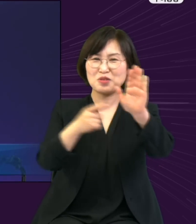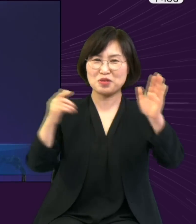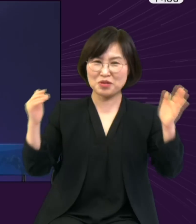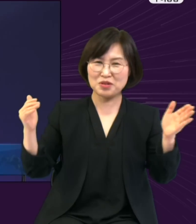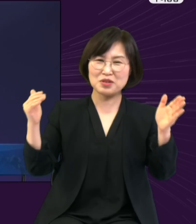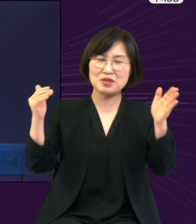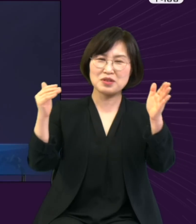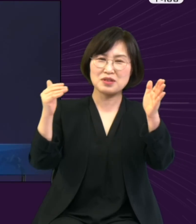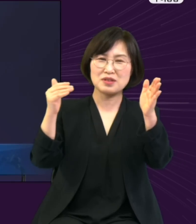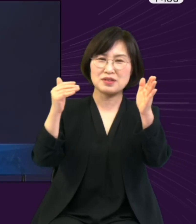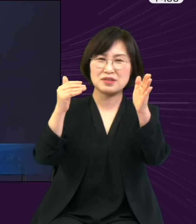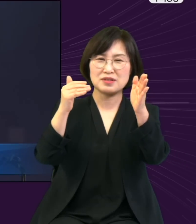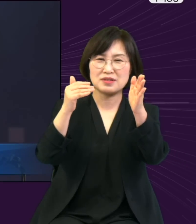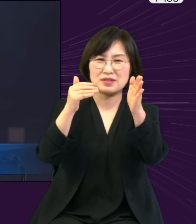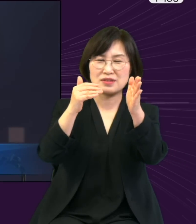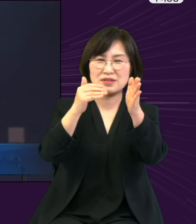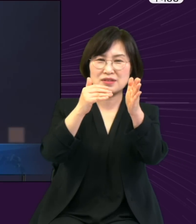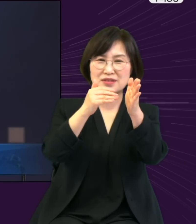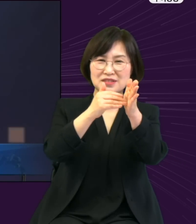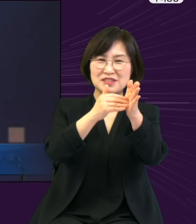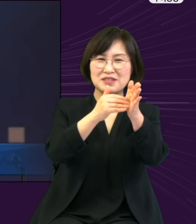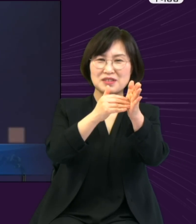나타내도록